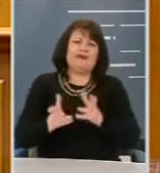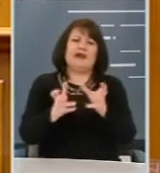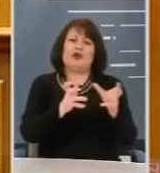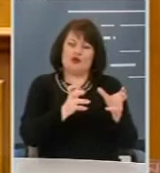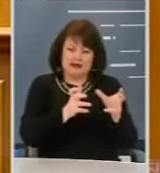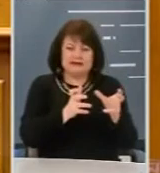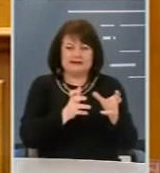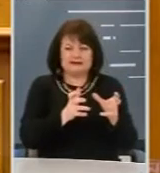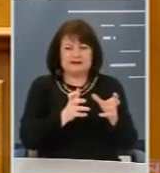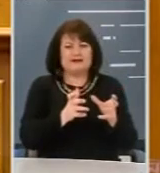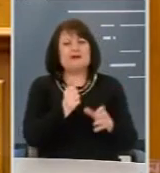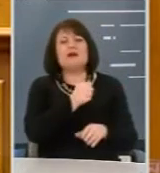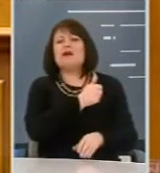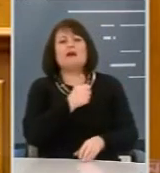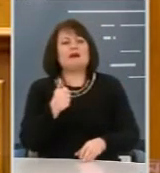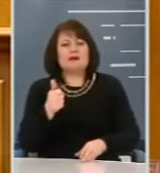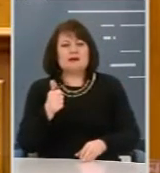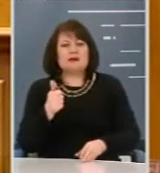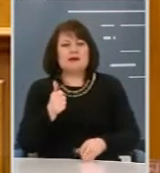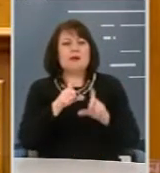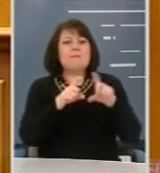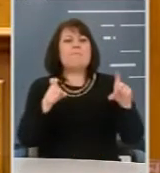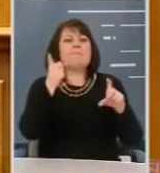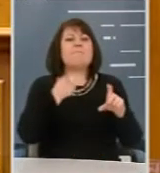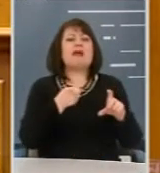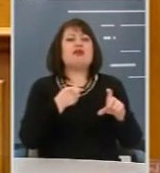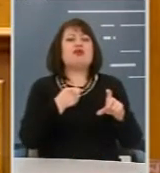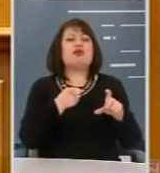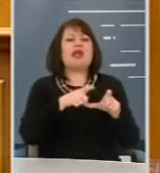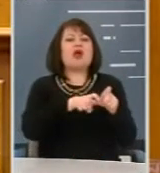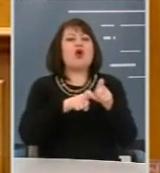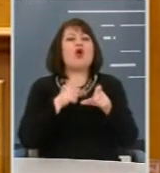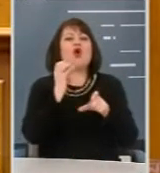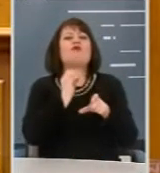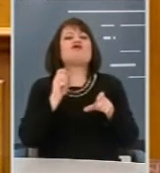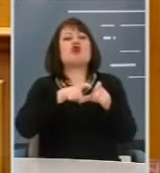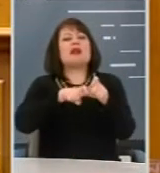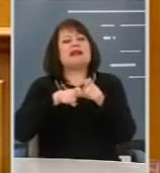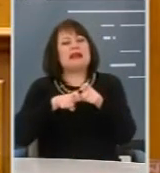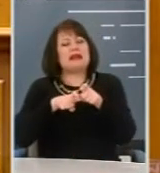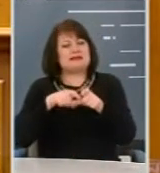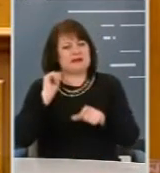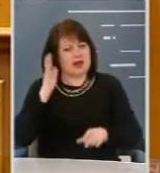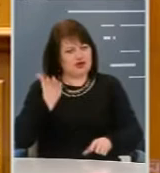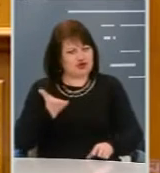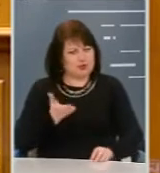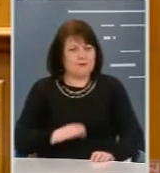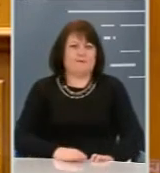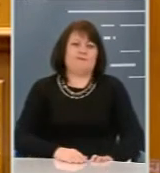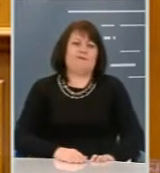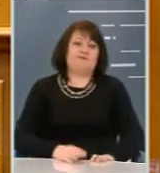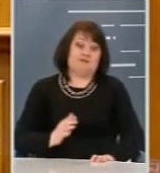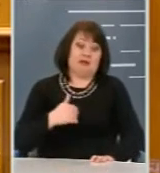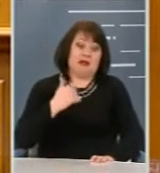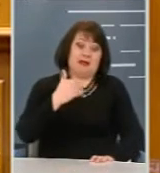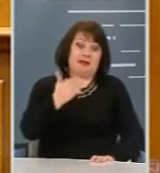ενημέρωσης με αποκλειστικούς μετόχους offshore εταιρείες, την ταυτόχρονη